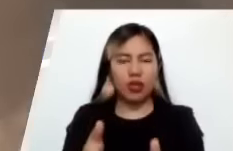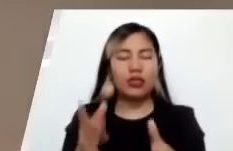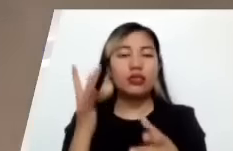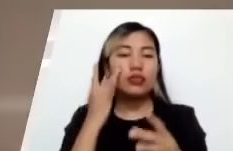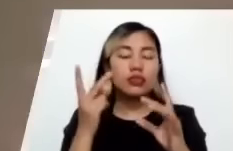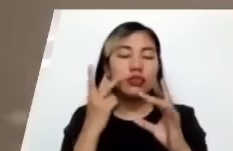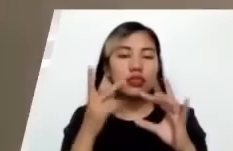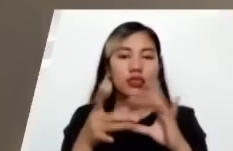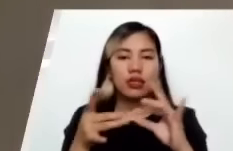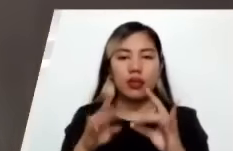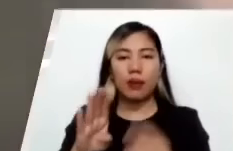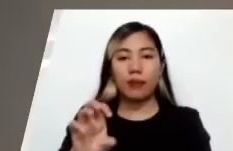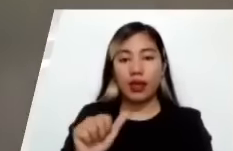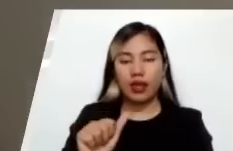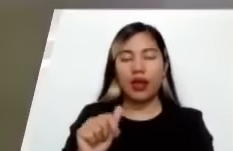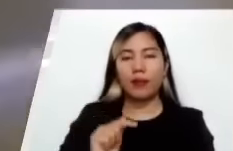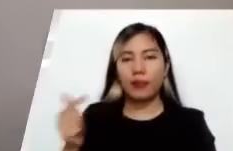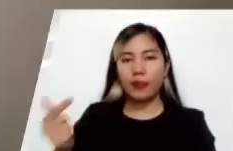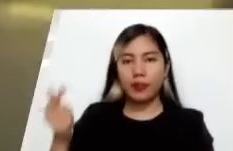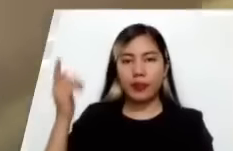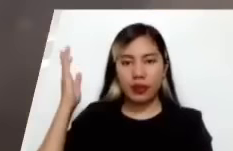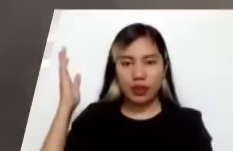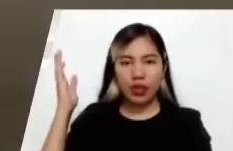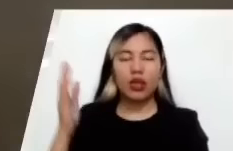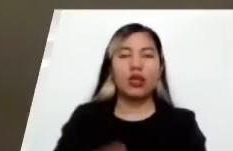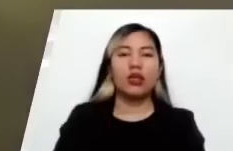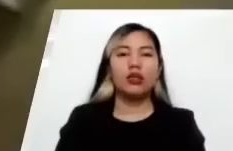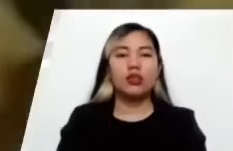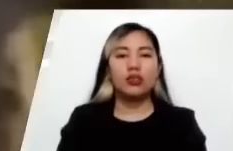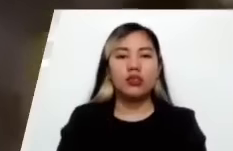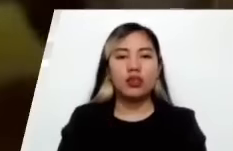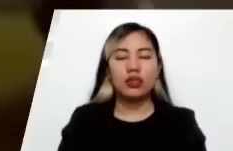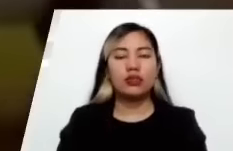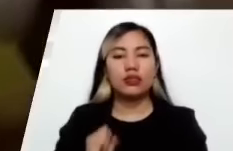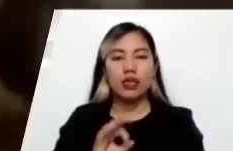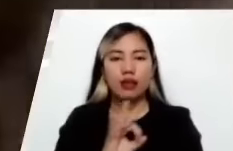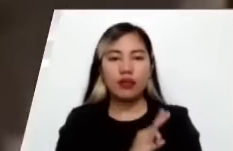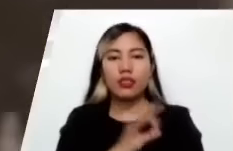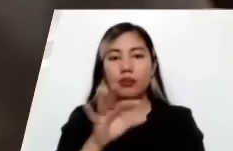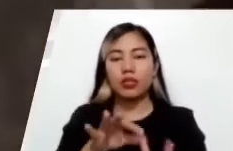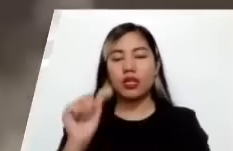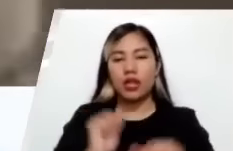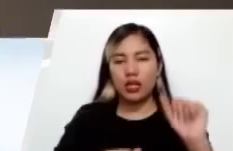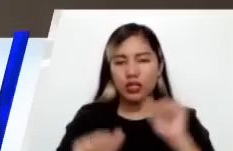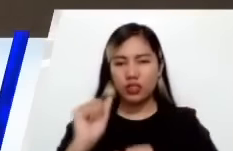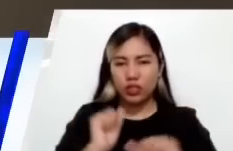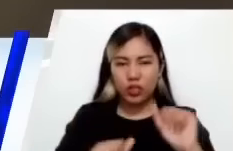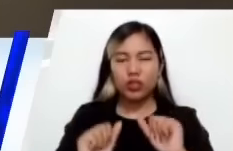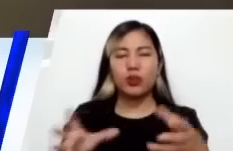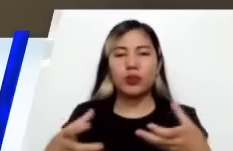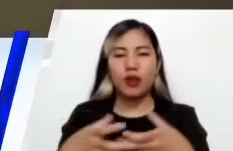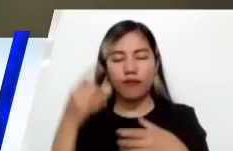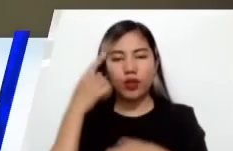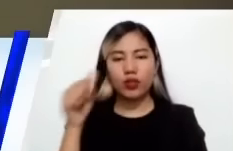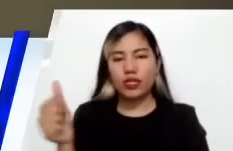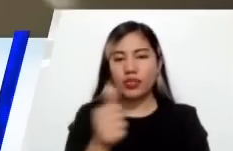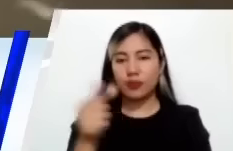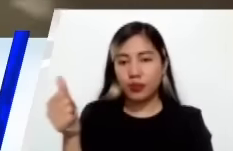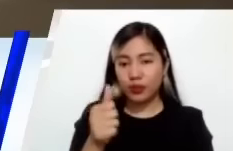Aurang mo, pre! Hinarang ng mga tauhan ng Special Action and Intelligence Committee for Transportation ang AUV na